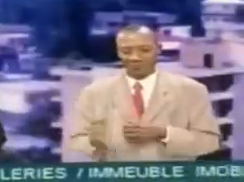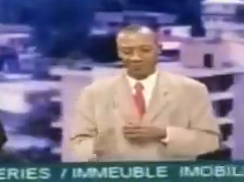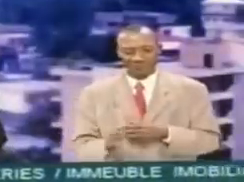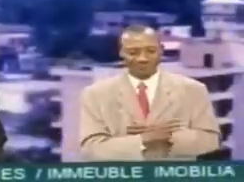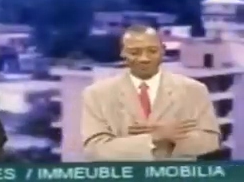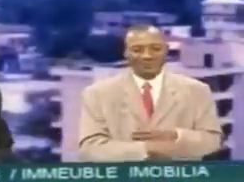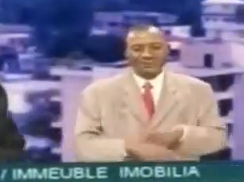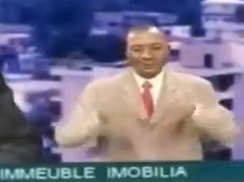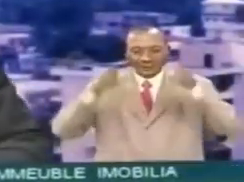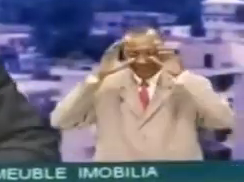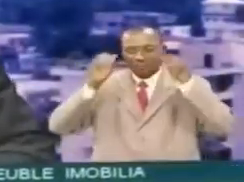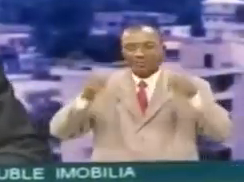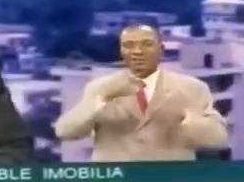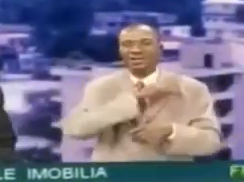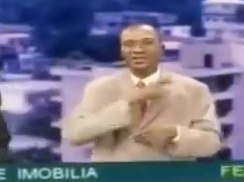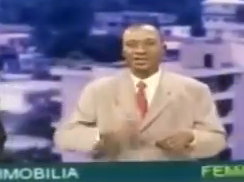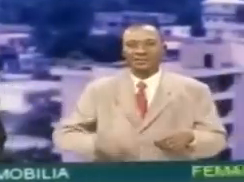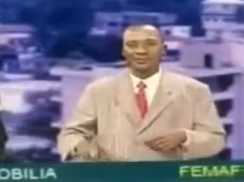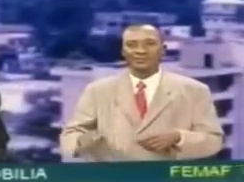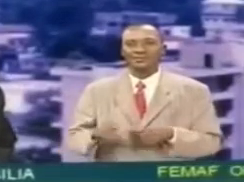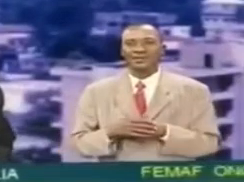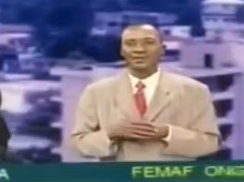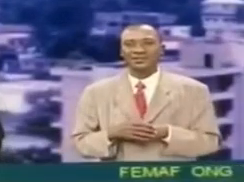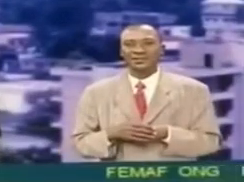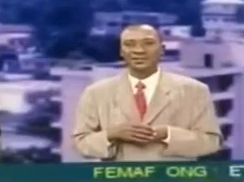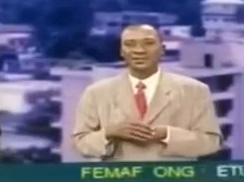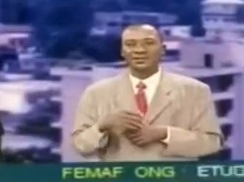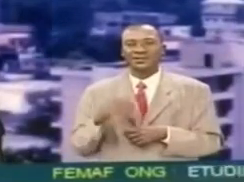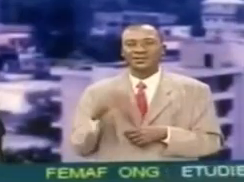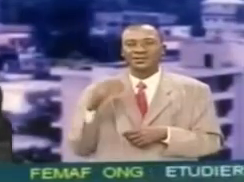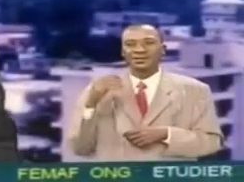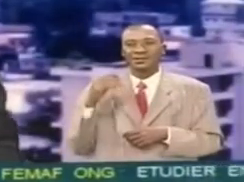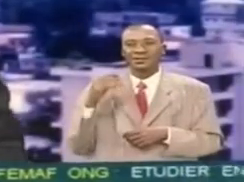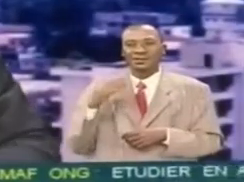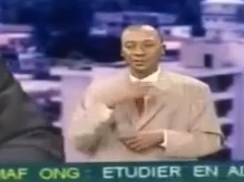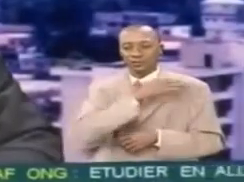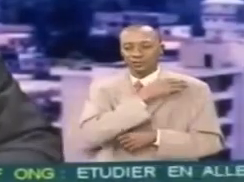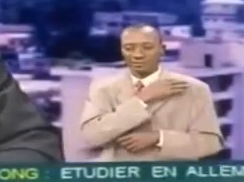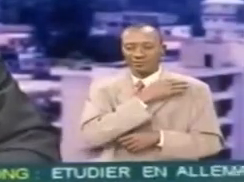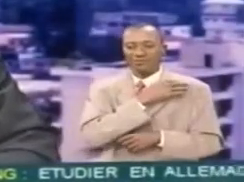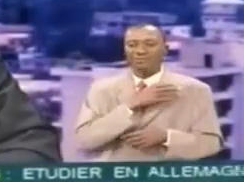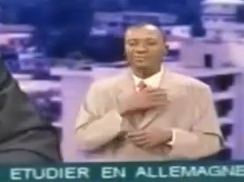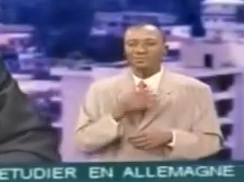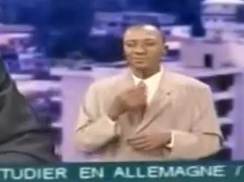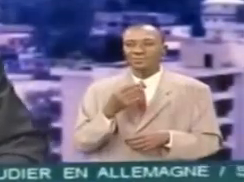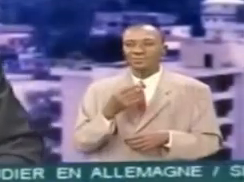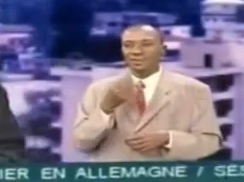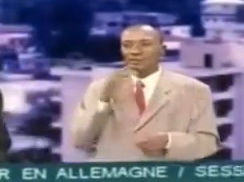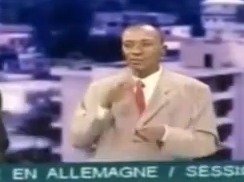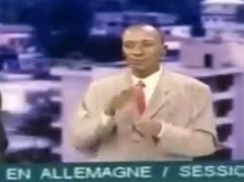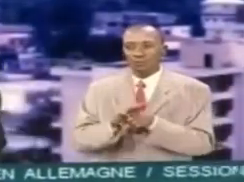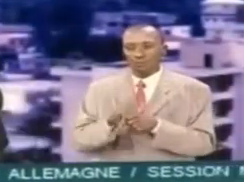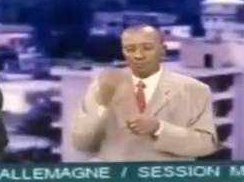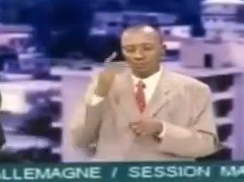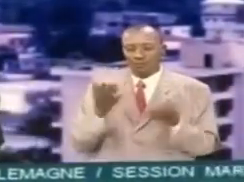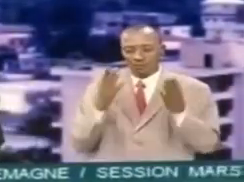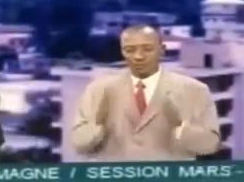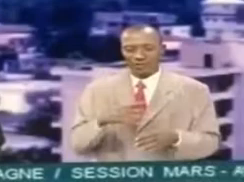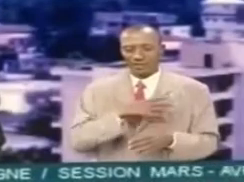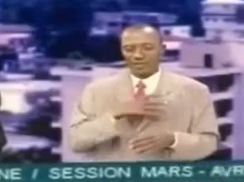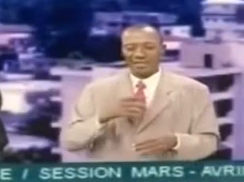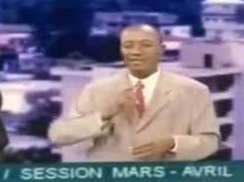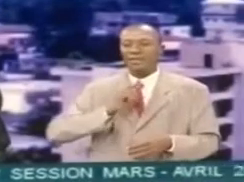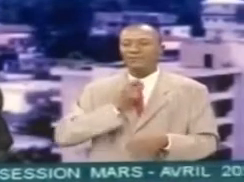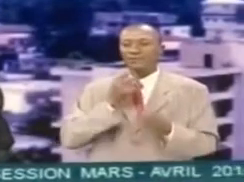la République, Joseph Kabila, a honoré, allais-je dire, sa promesse envers les étudiants et les prisonniers du Congo central. Un